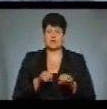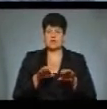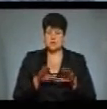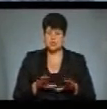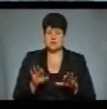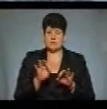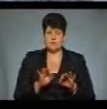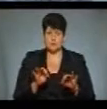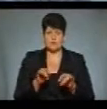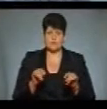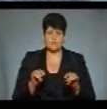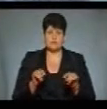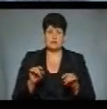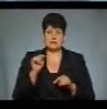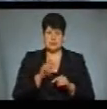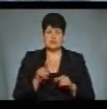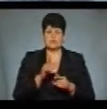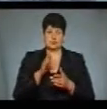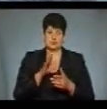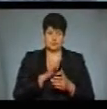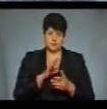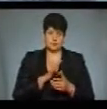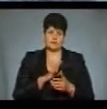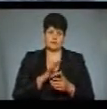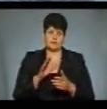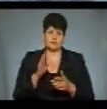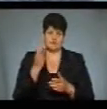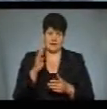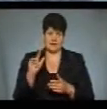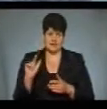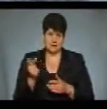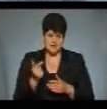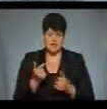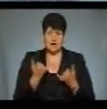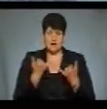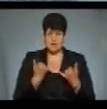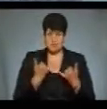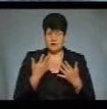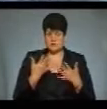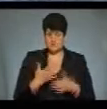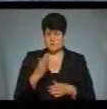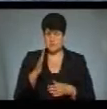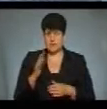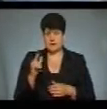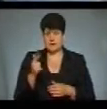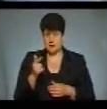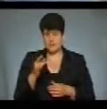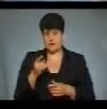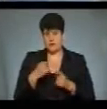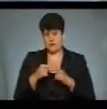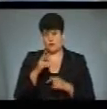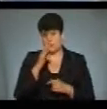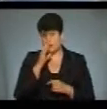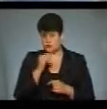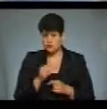електричного, відновлено дію, яке мало місце раніше, 4 гривні, ну і сьогодні це вже 5 гривень повернуто до маршрутків.